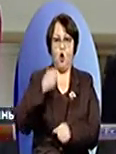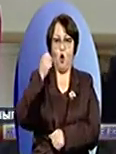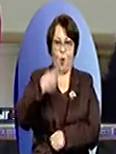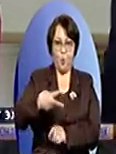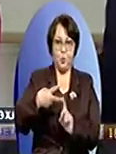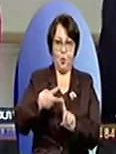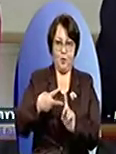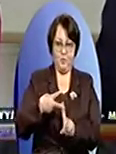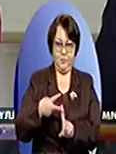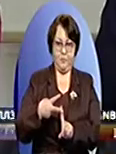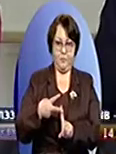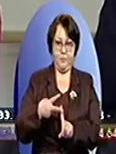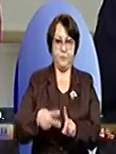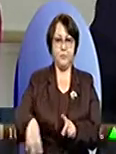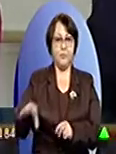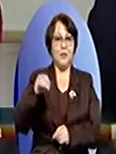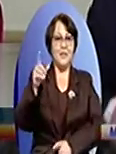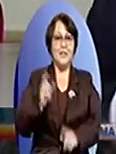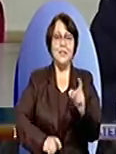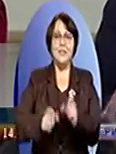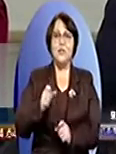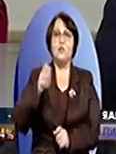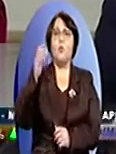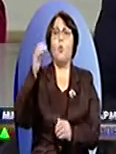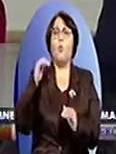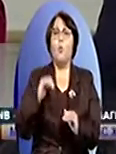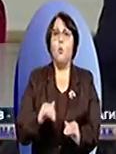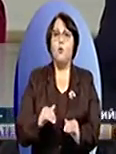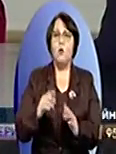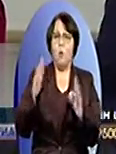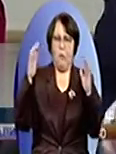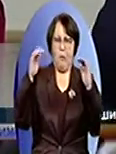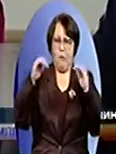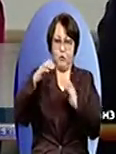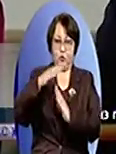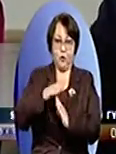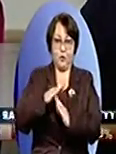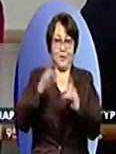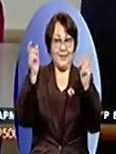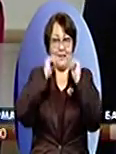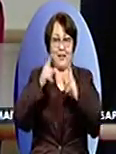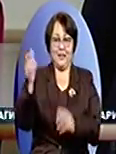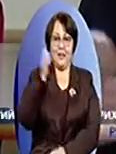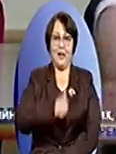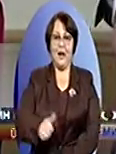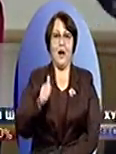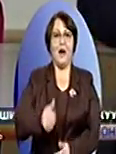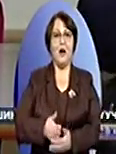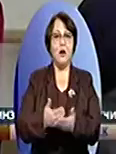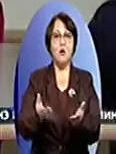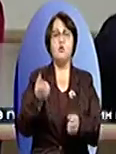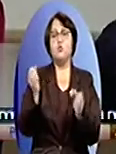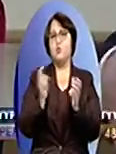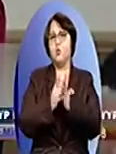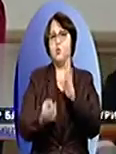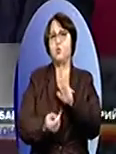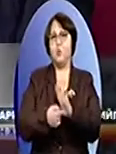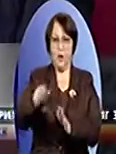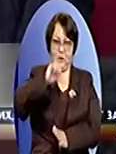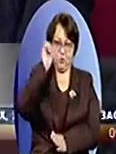Хоёрдугаарт эдийн засгийн уналтыг зогсоод сэргэлтийг хангах. Энэ үндсэн хоёр асуудал та бидний хамтарч хийх ёстой